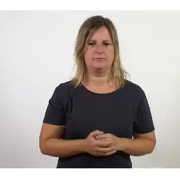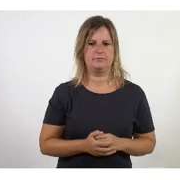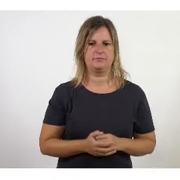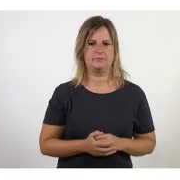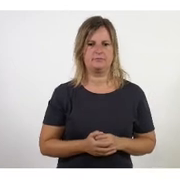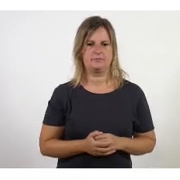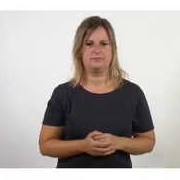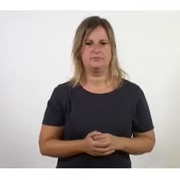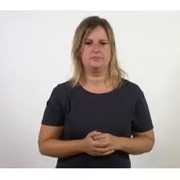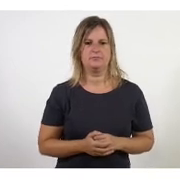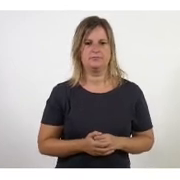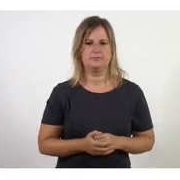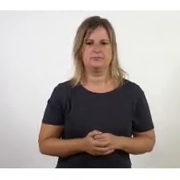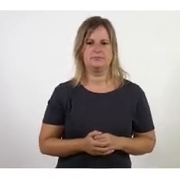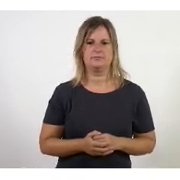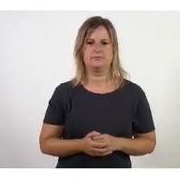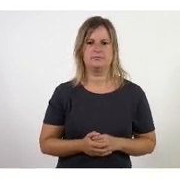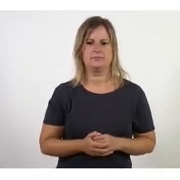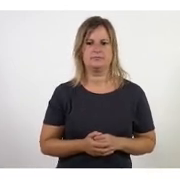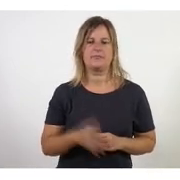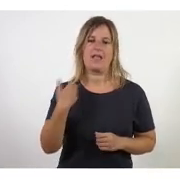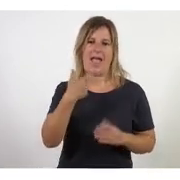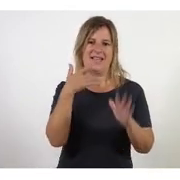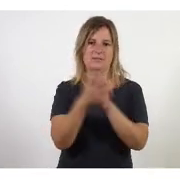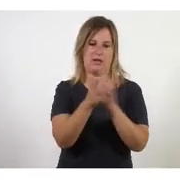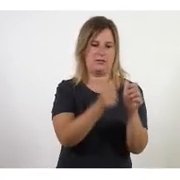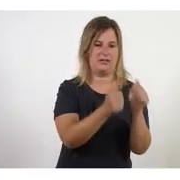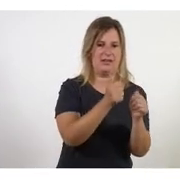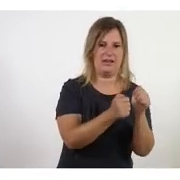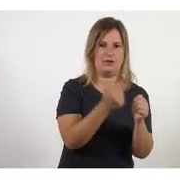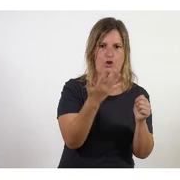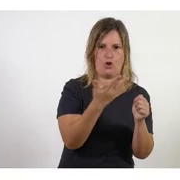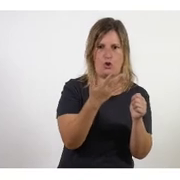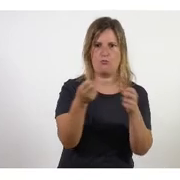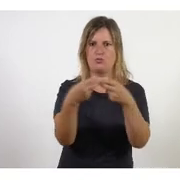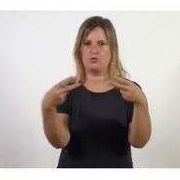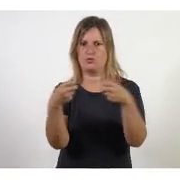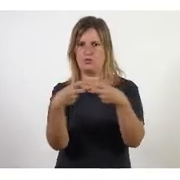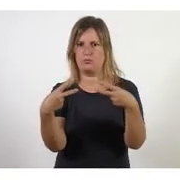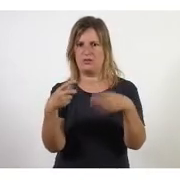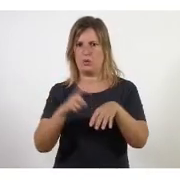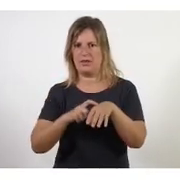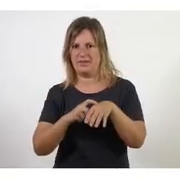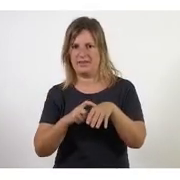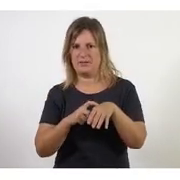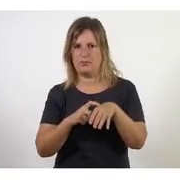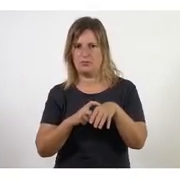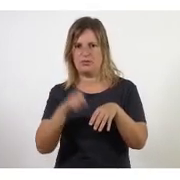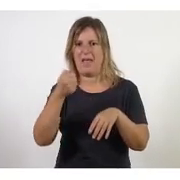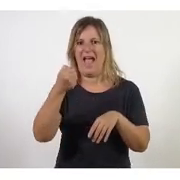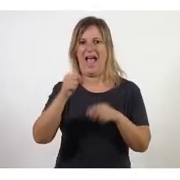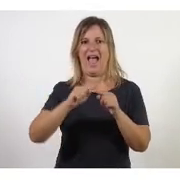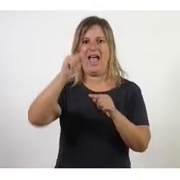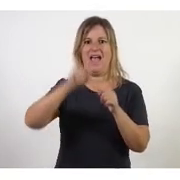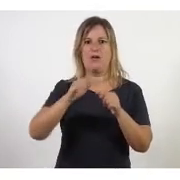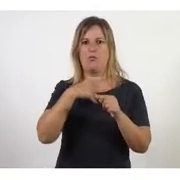últim, hem vist el teclat, el tipus de subtítol, les As que servien per tipografia, per